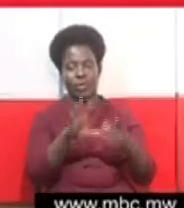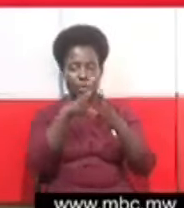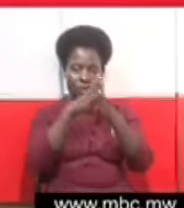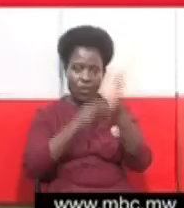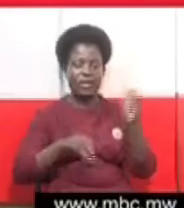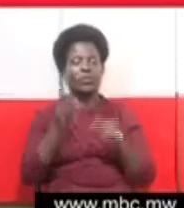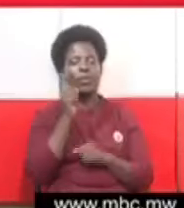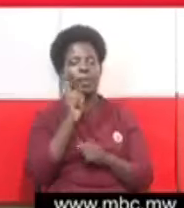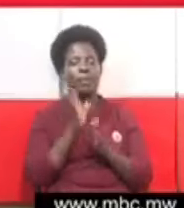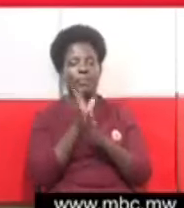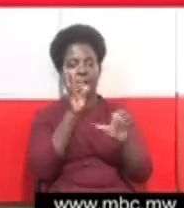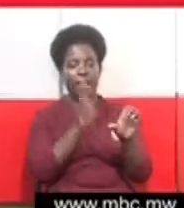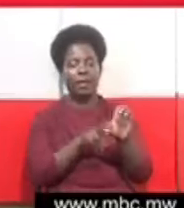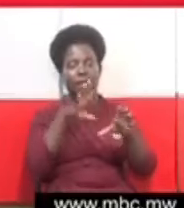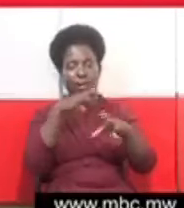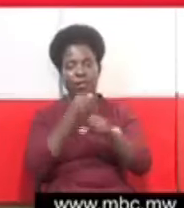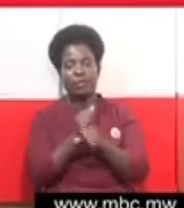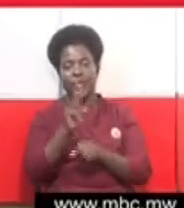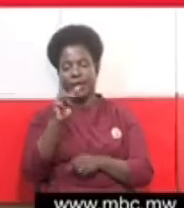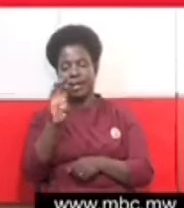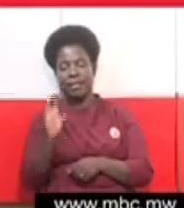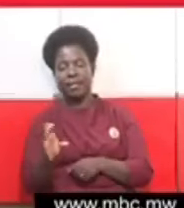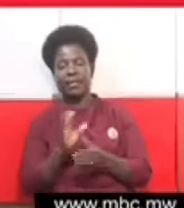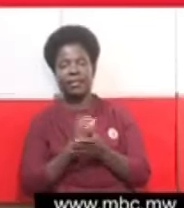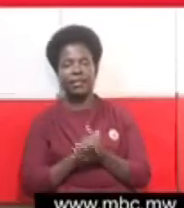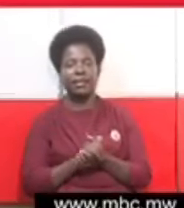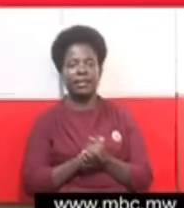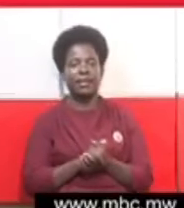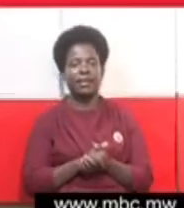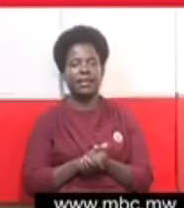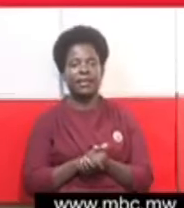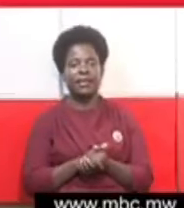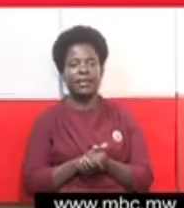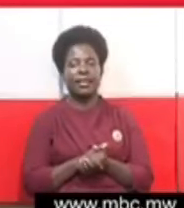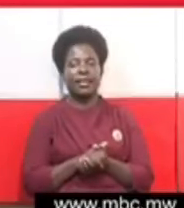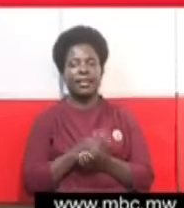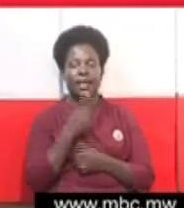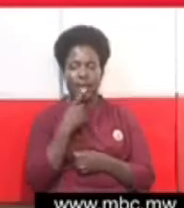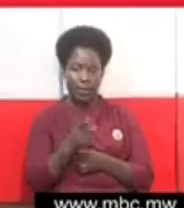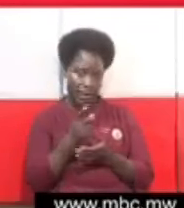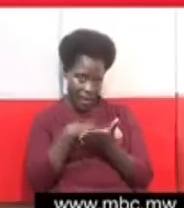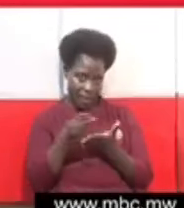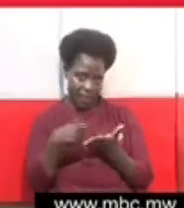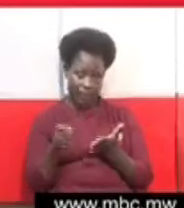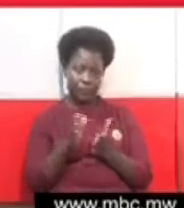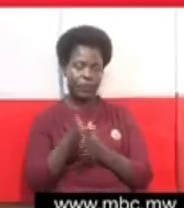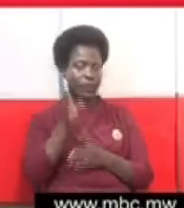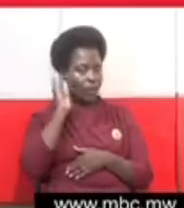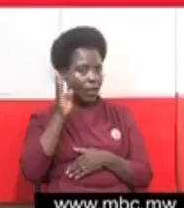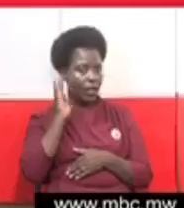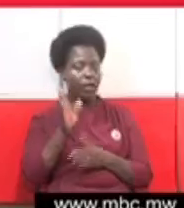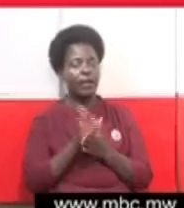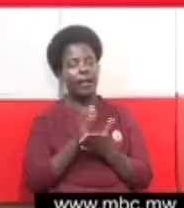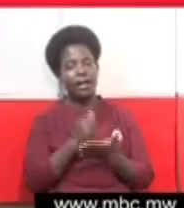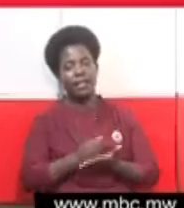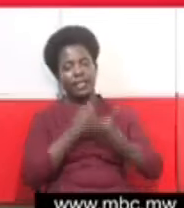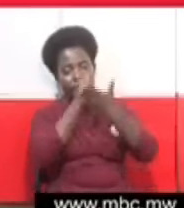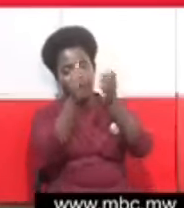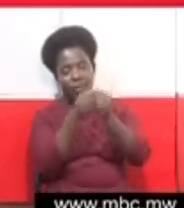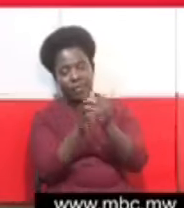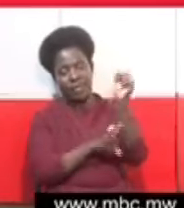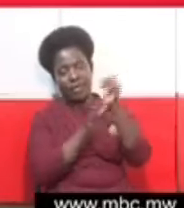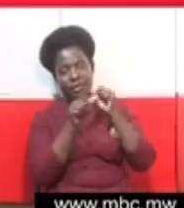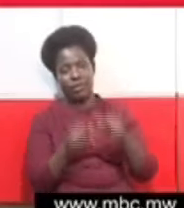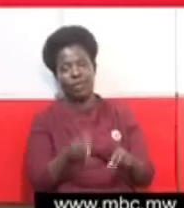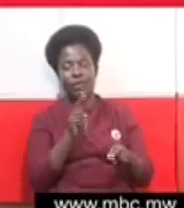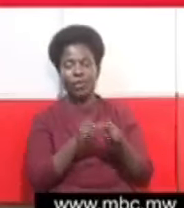mawa. Wapampando wa bungwe la Meki Justice Annabel Ntalimanja wati kalimbira watsopanoyu athandizira dziko lino